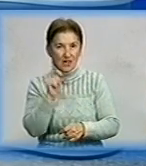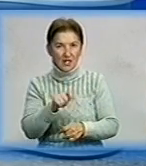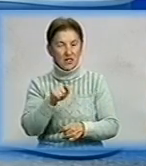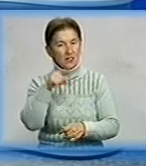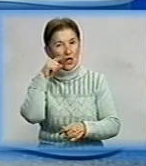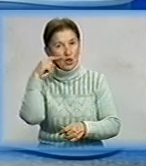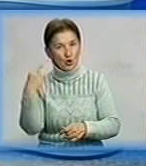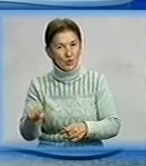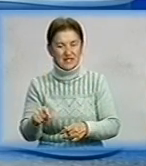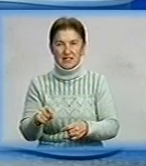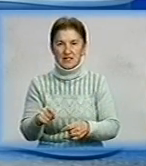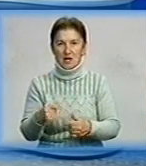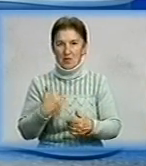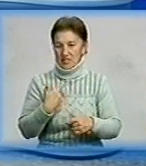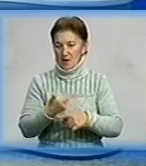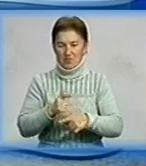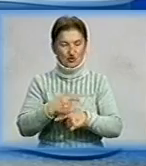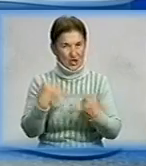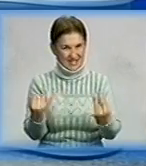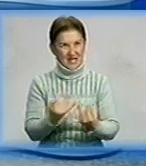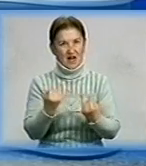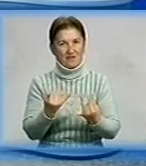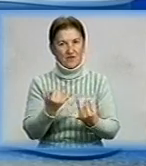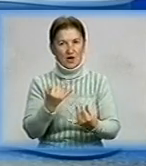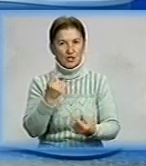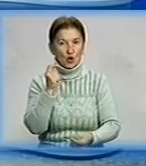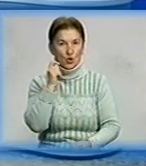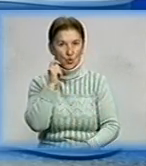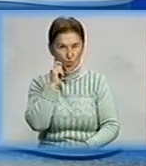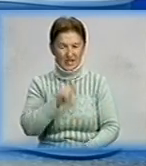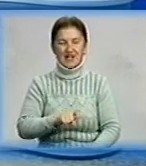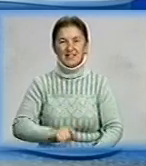Росії? Ну, мене більш цікавить Україна. So the